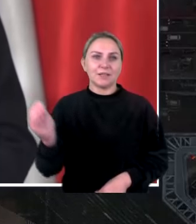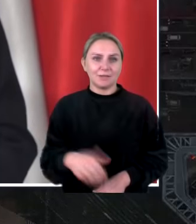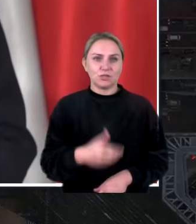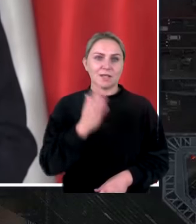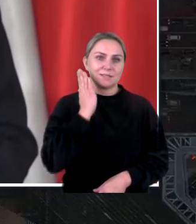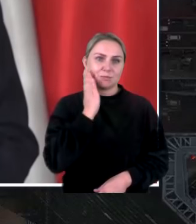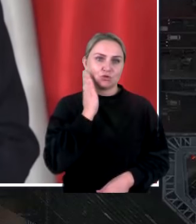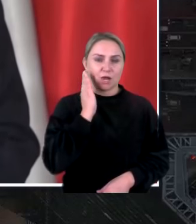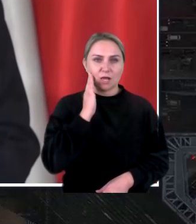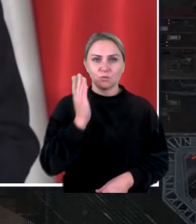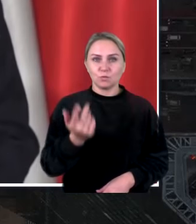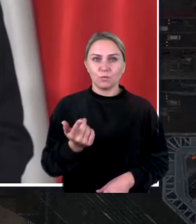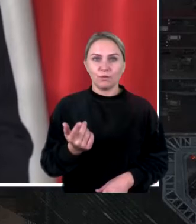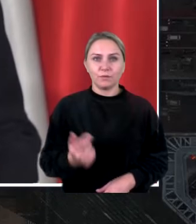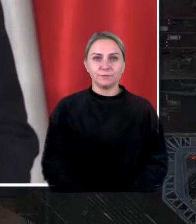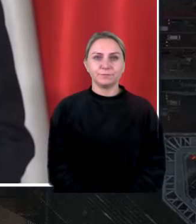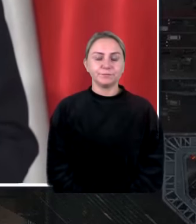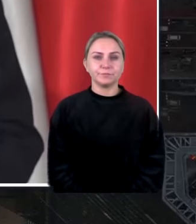mieszkańców. Niestety